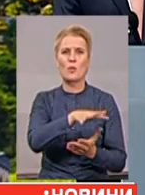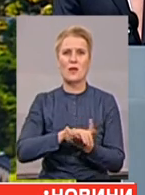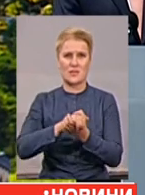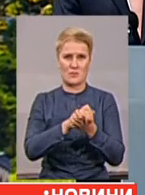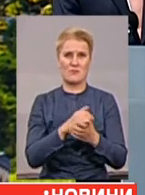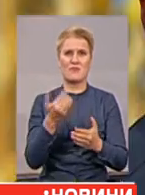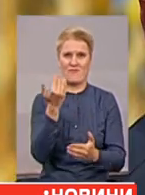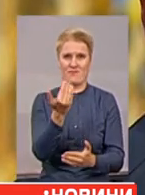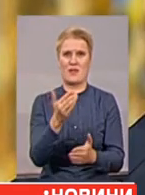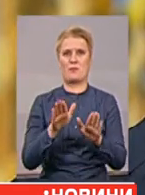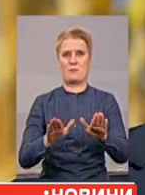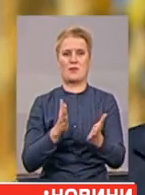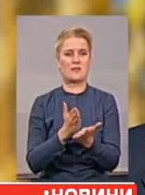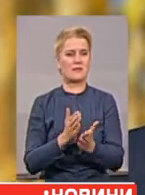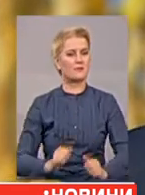належите.